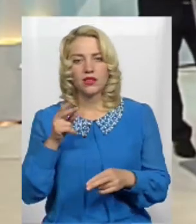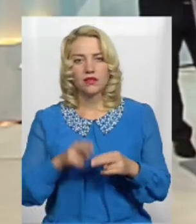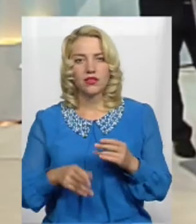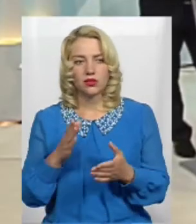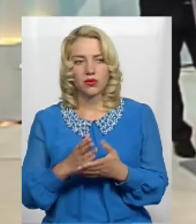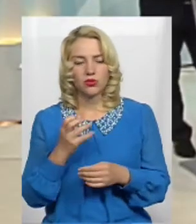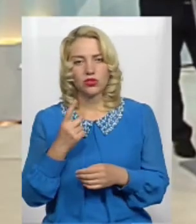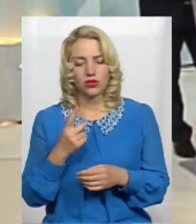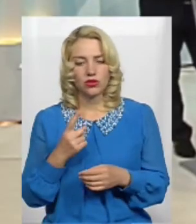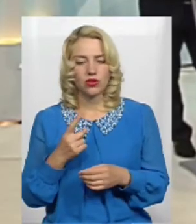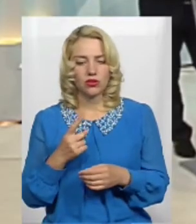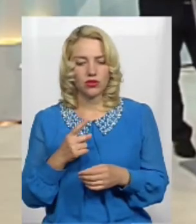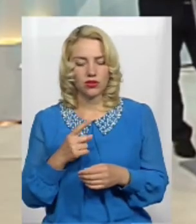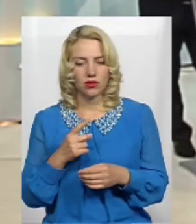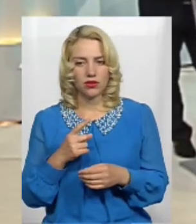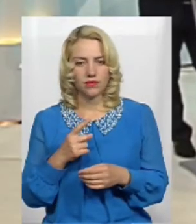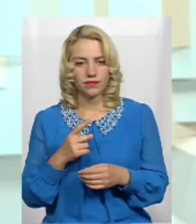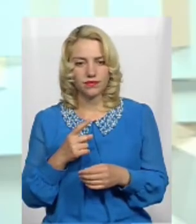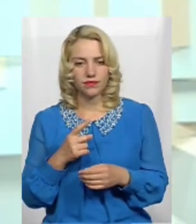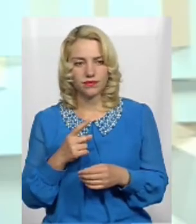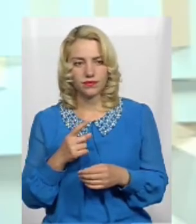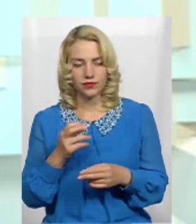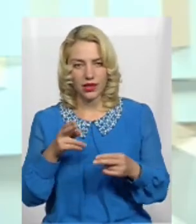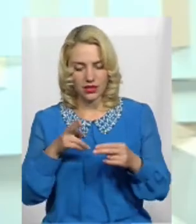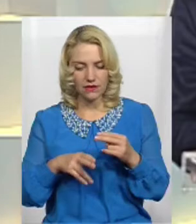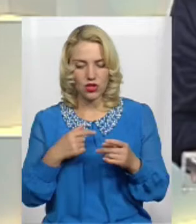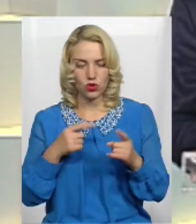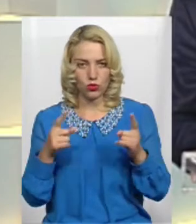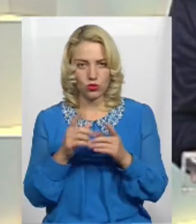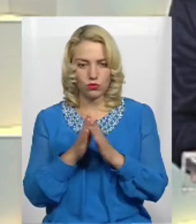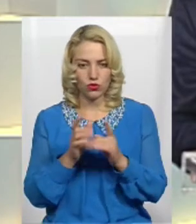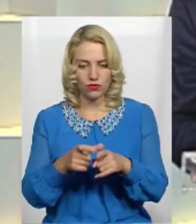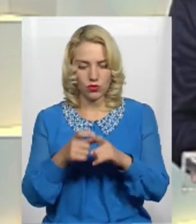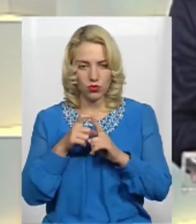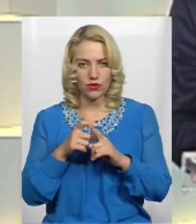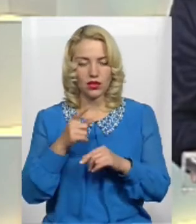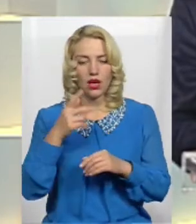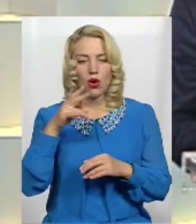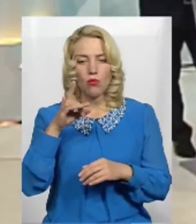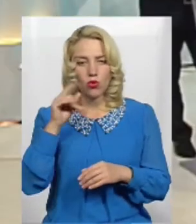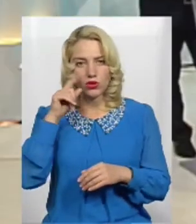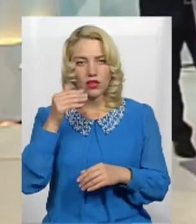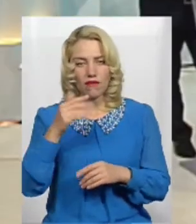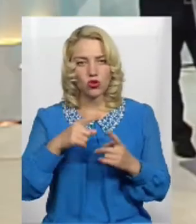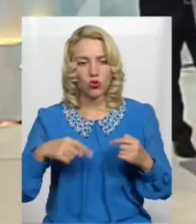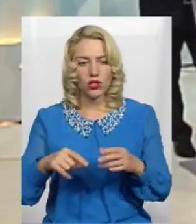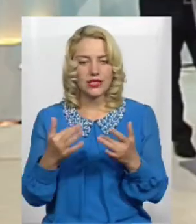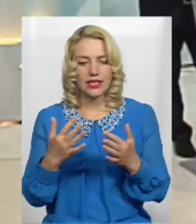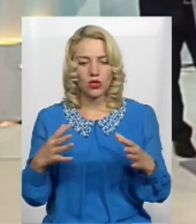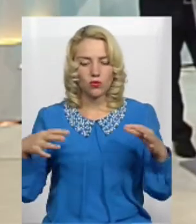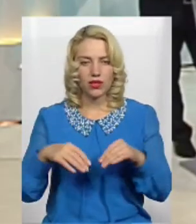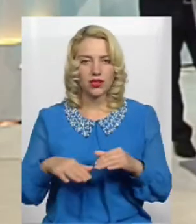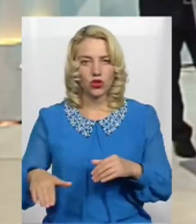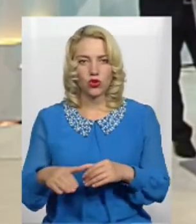маємо ще одну порцію бліців. Також попрошу відповідати дуже лаконічно, цього разу таки лайфові, на ваше знання округу. Скільки